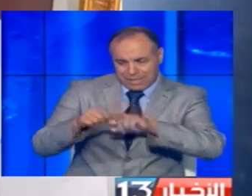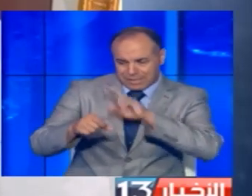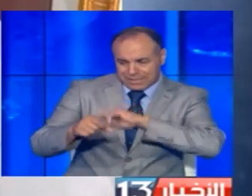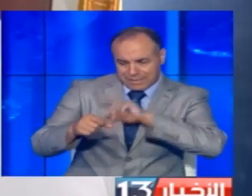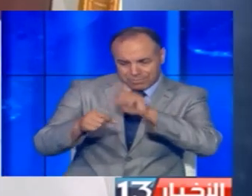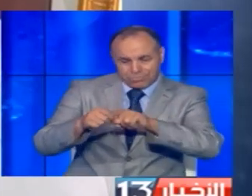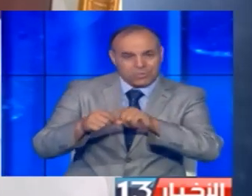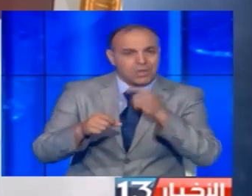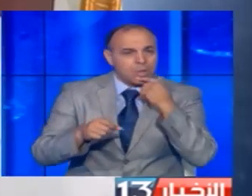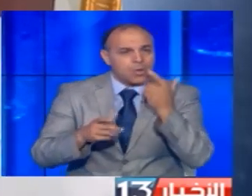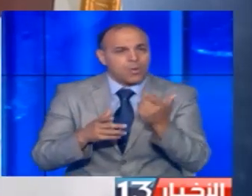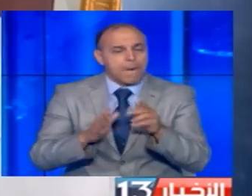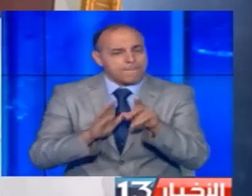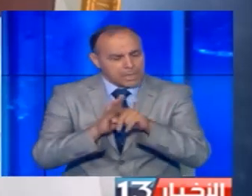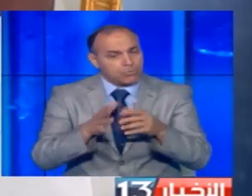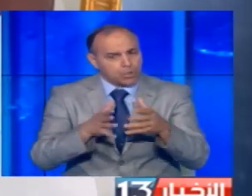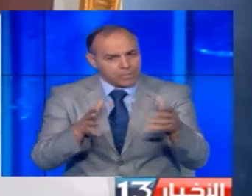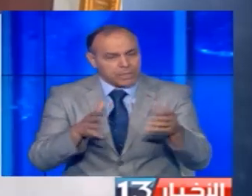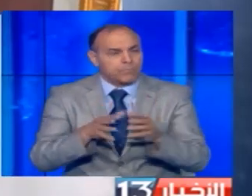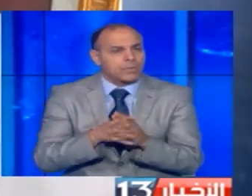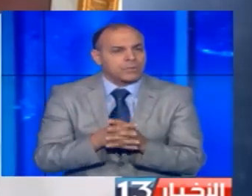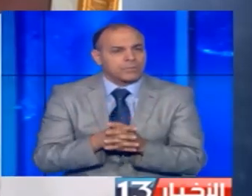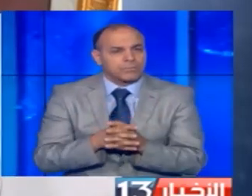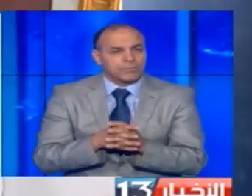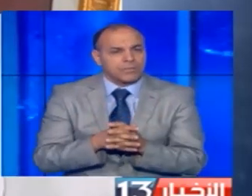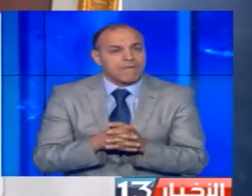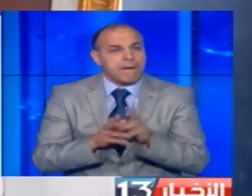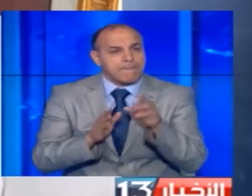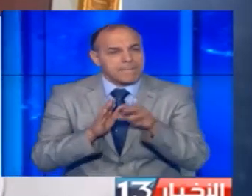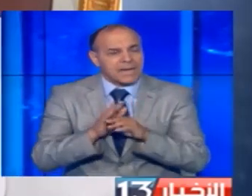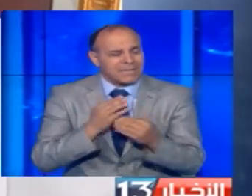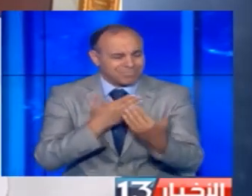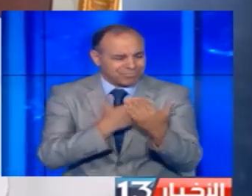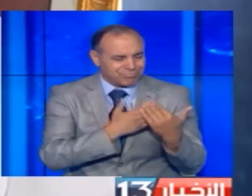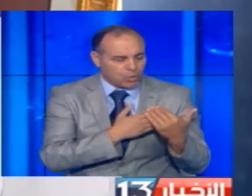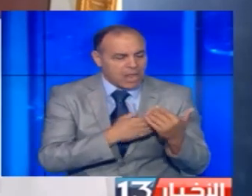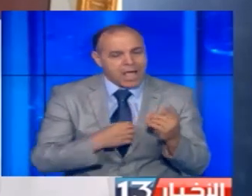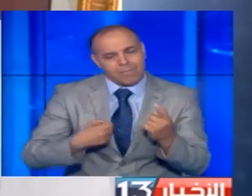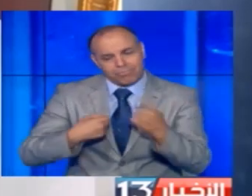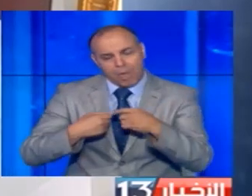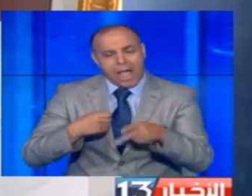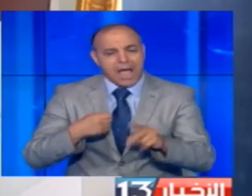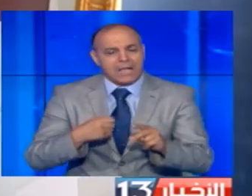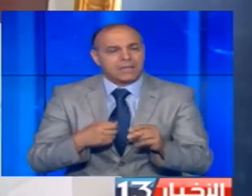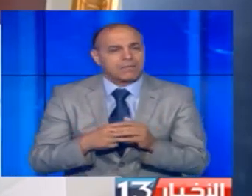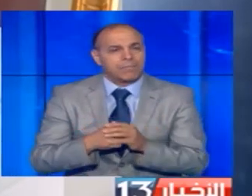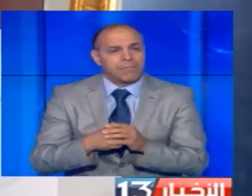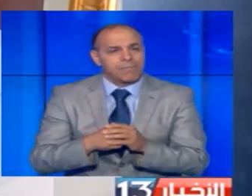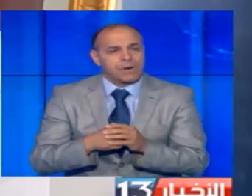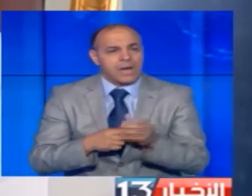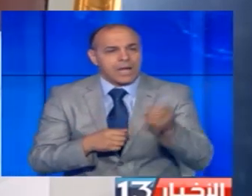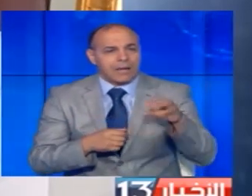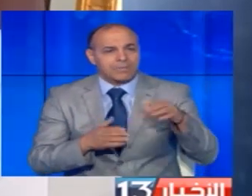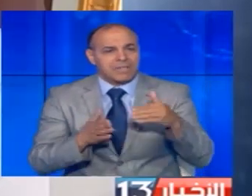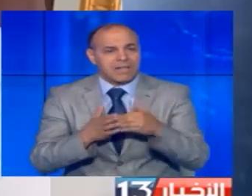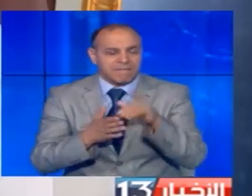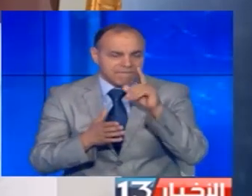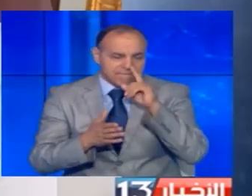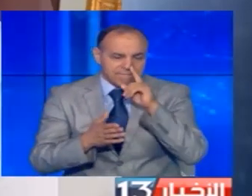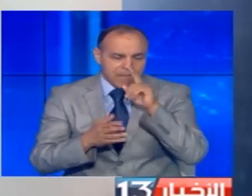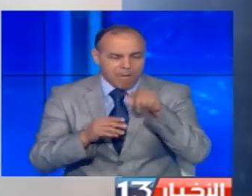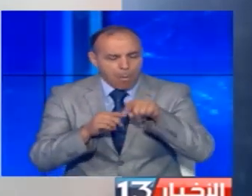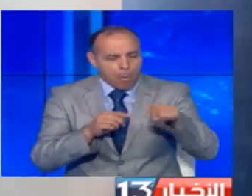واللي عندنا فيها برنامج كبير برشا اللي هو برنامج احميني اللي بدي اكثر من خمسمائه الف امراه في